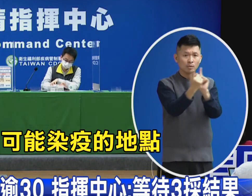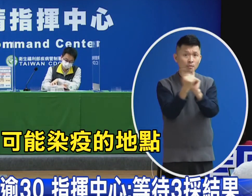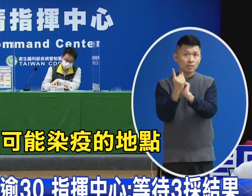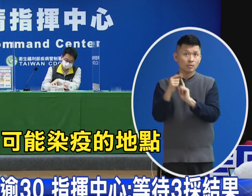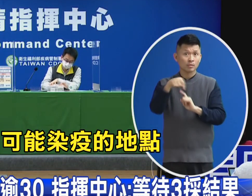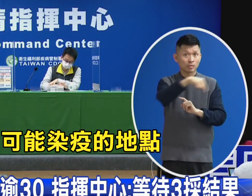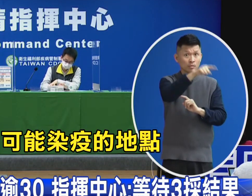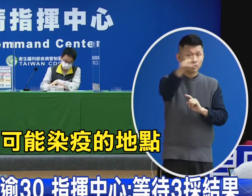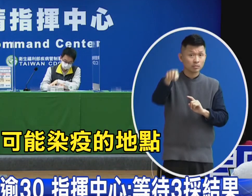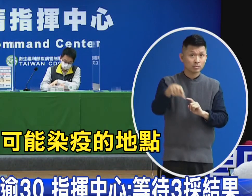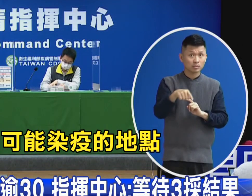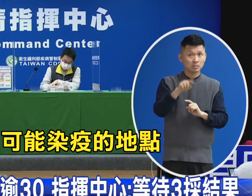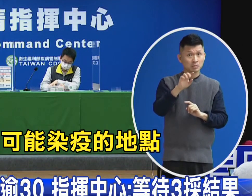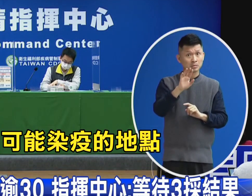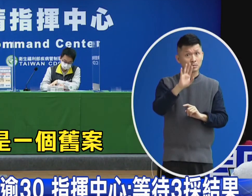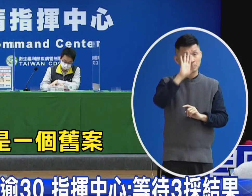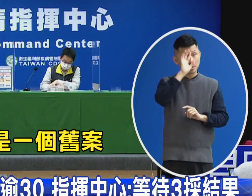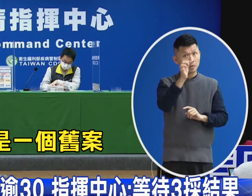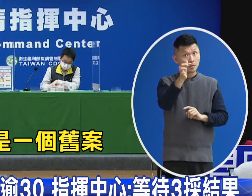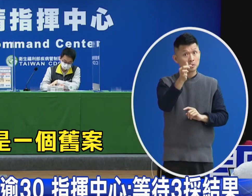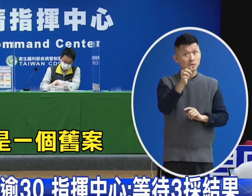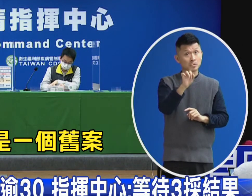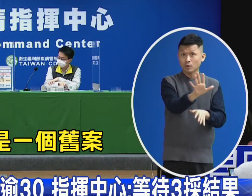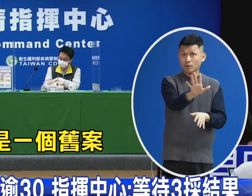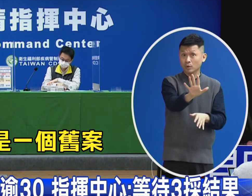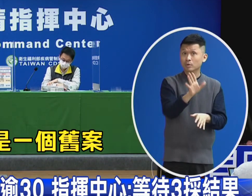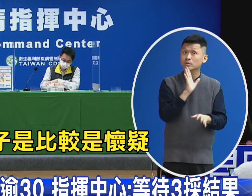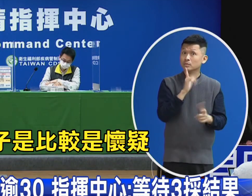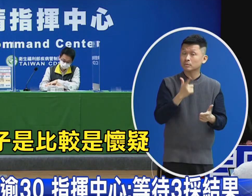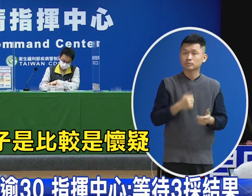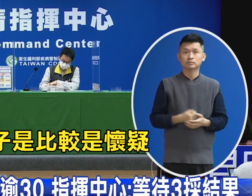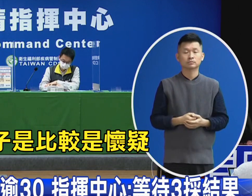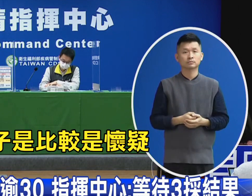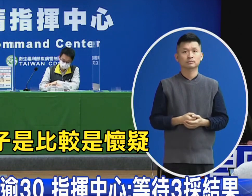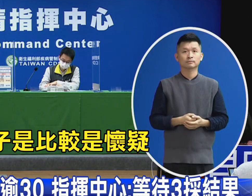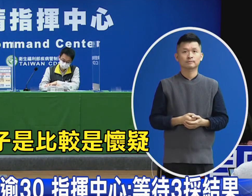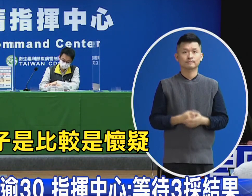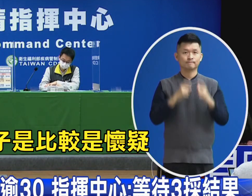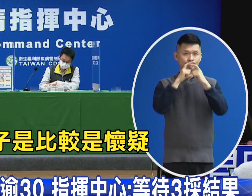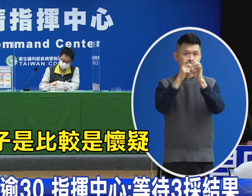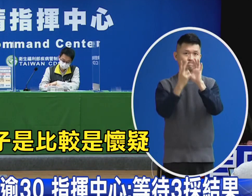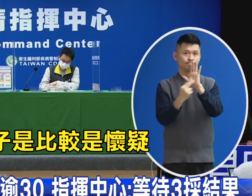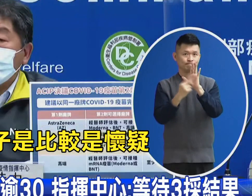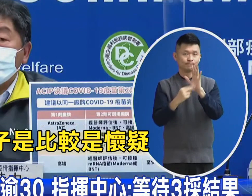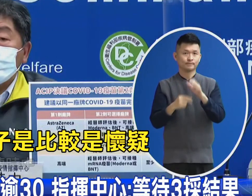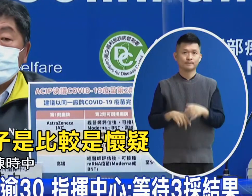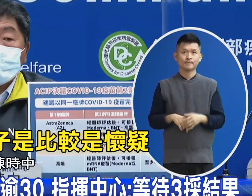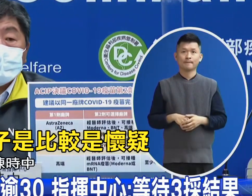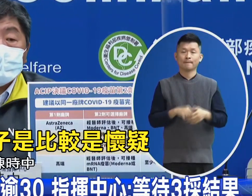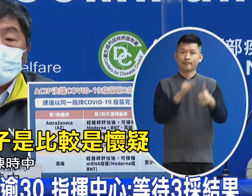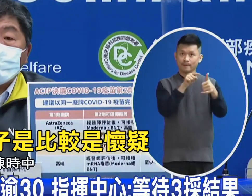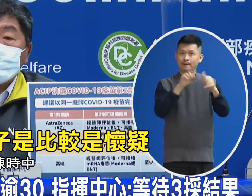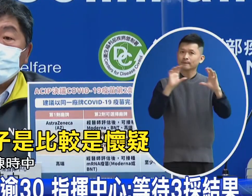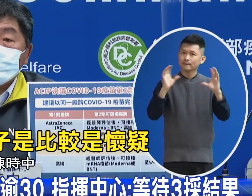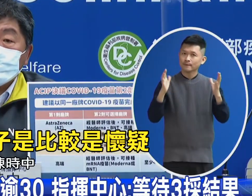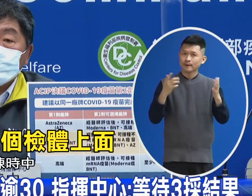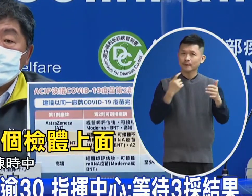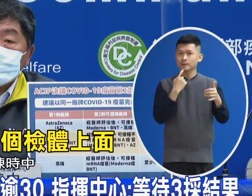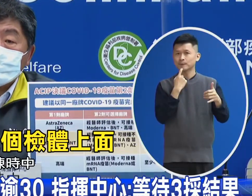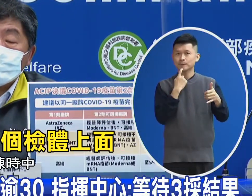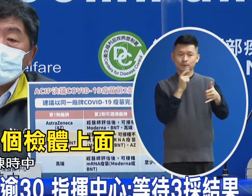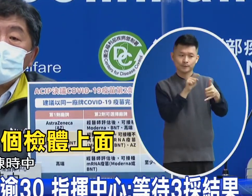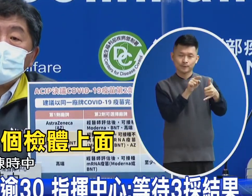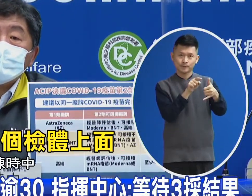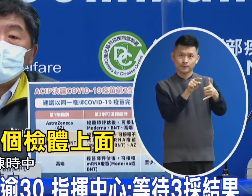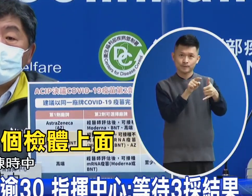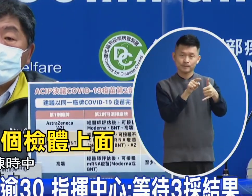相关的可能染疫的地点，他是不是一个旧案？ 大概在就说应该这个案子是比较是怀疑，就是说